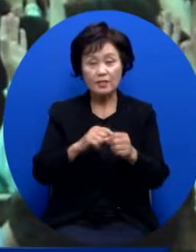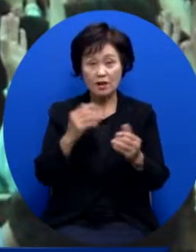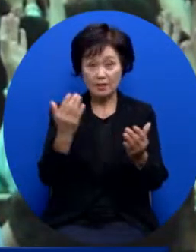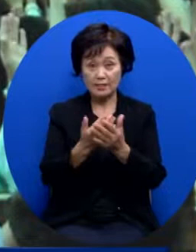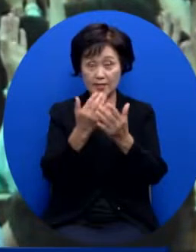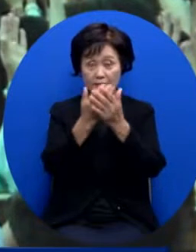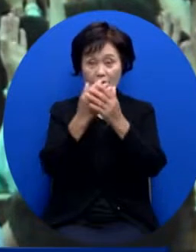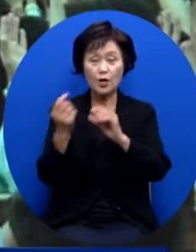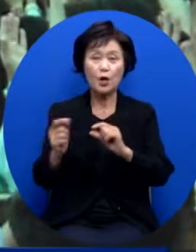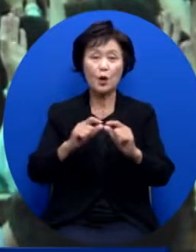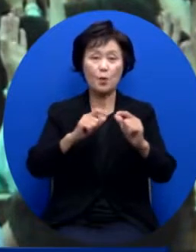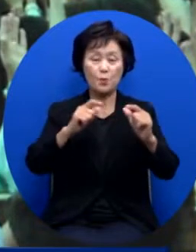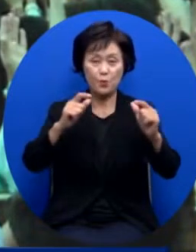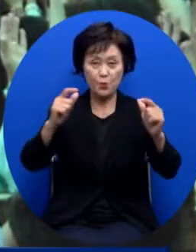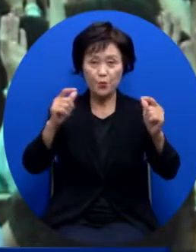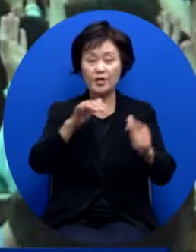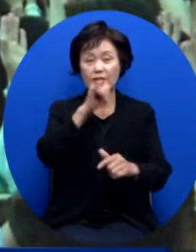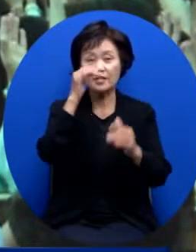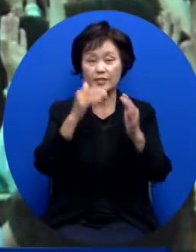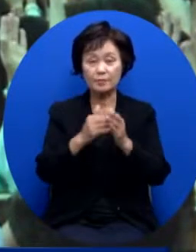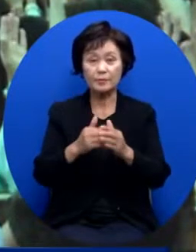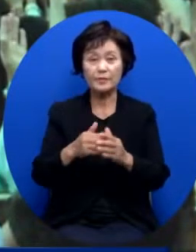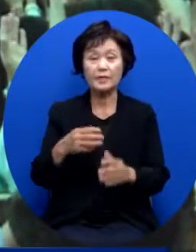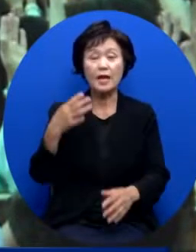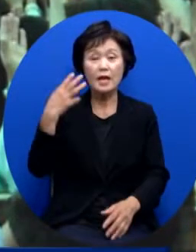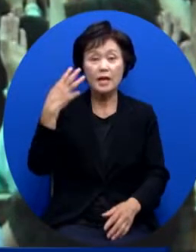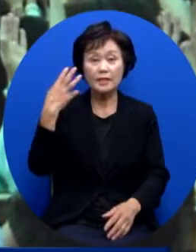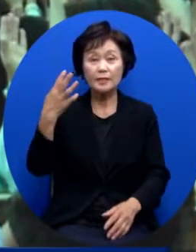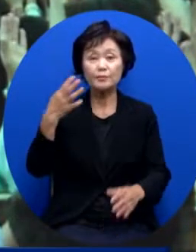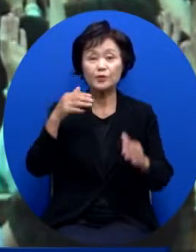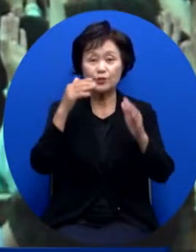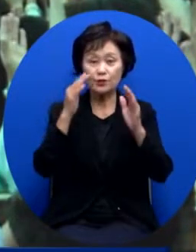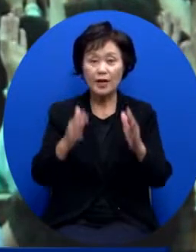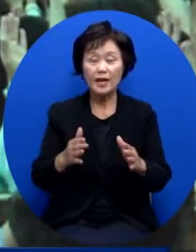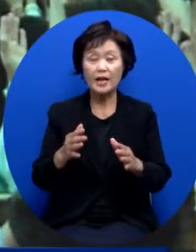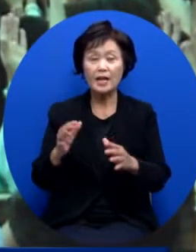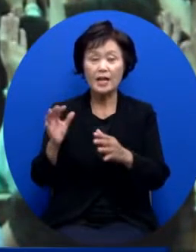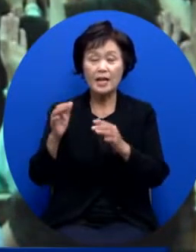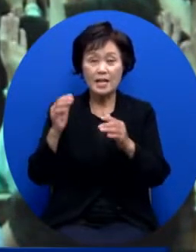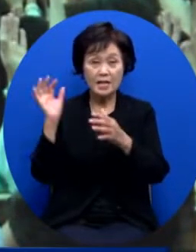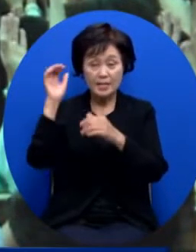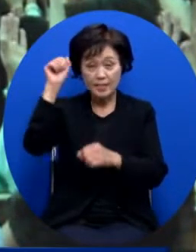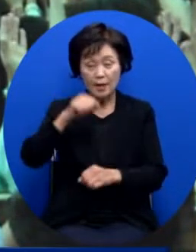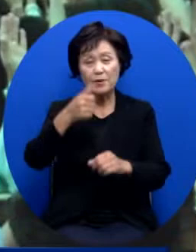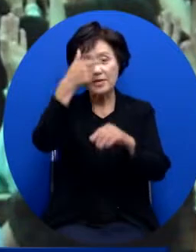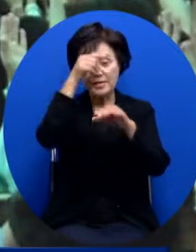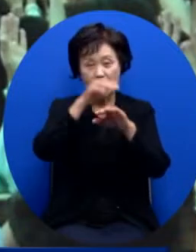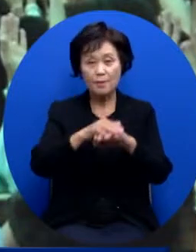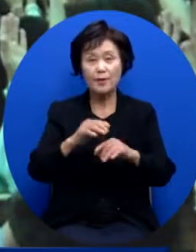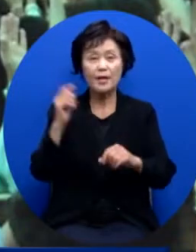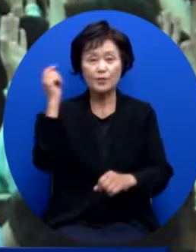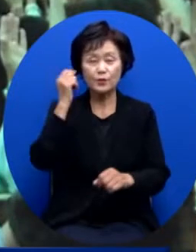부흥을 이루었습니다. 올해도 3주간의 총진군이 시작됐는데요. 전상민 기자가 전합니다.